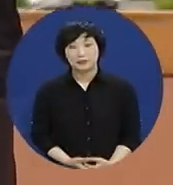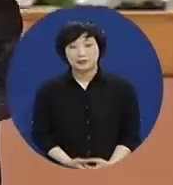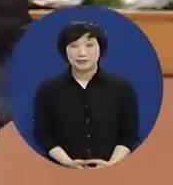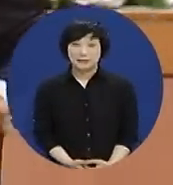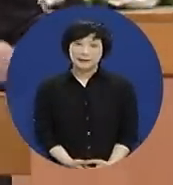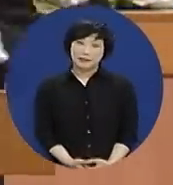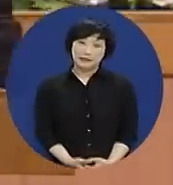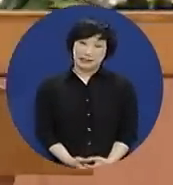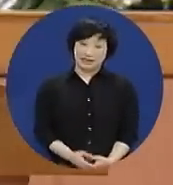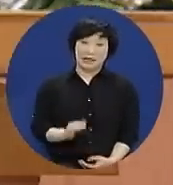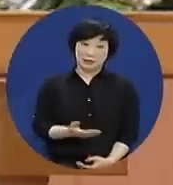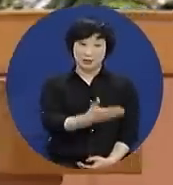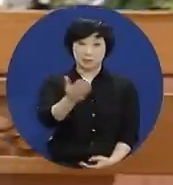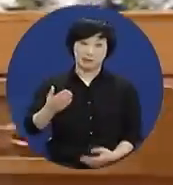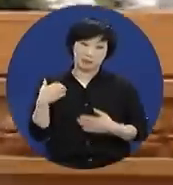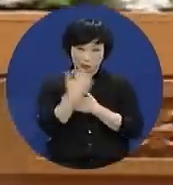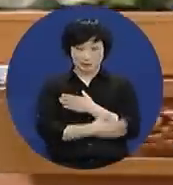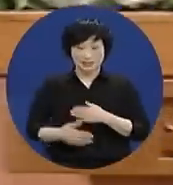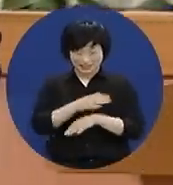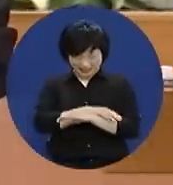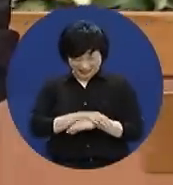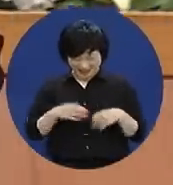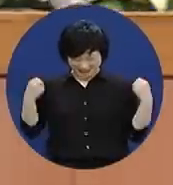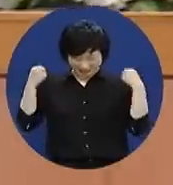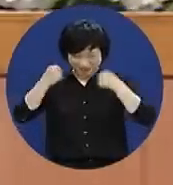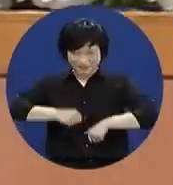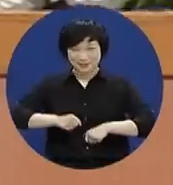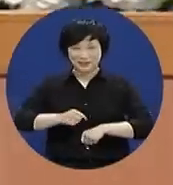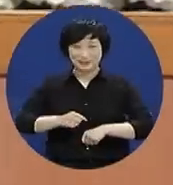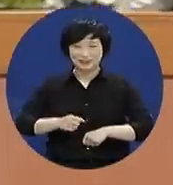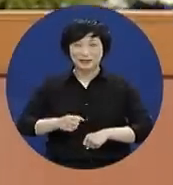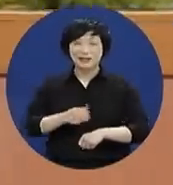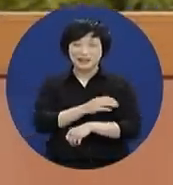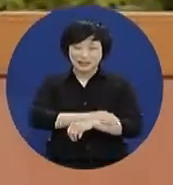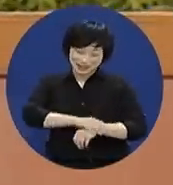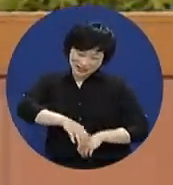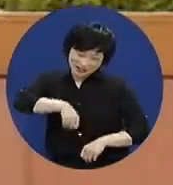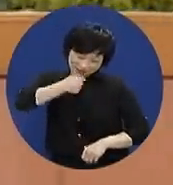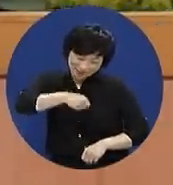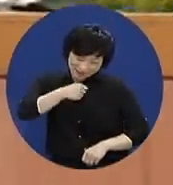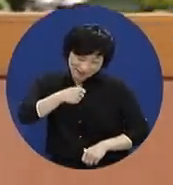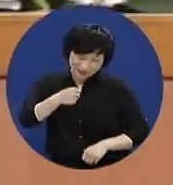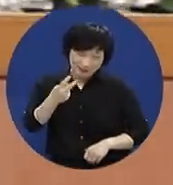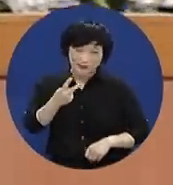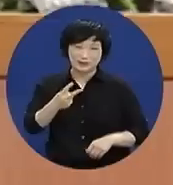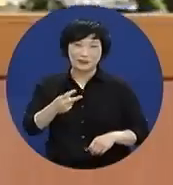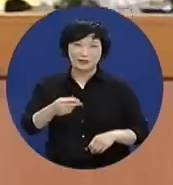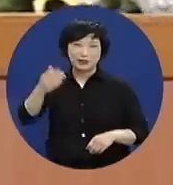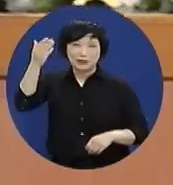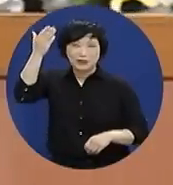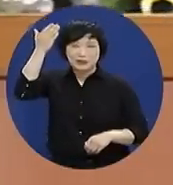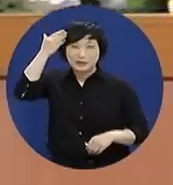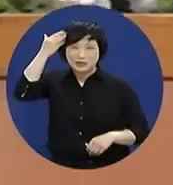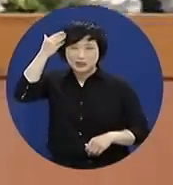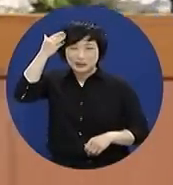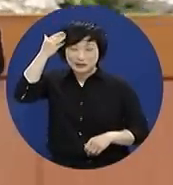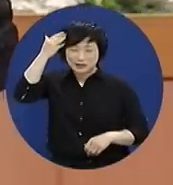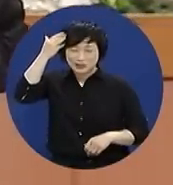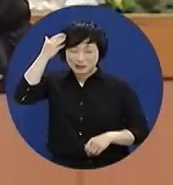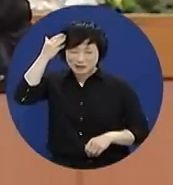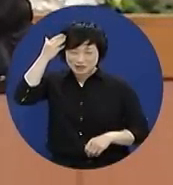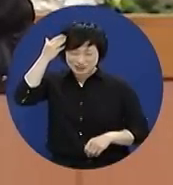かよく着せましたよく食べさせましたそして優れた